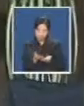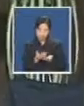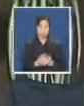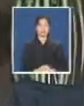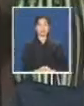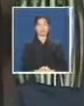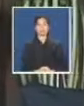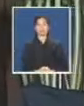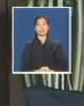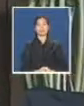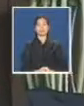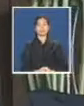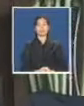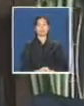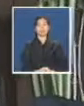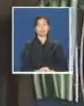ม.ค